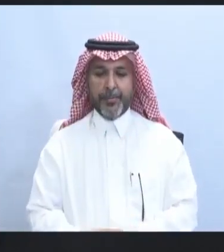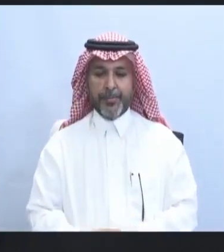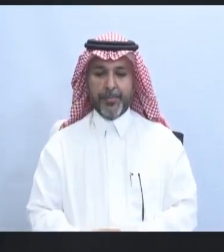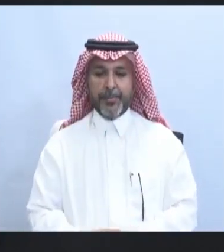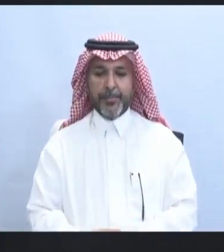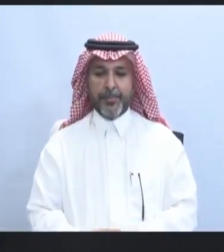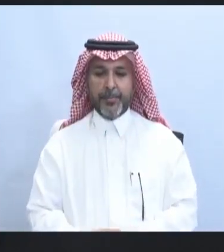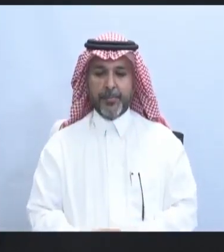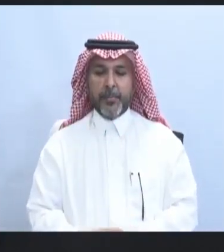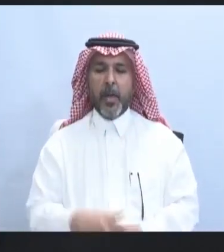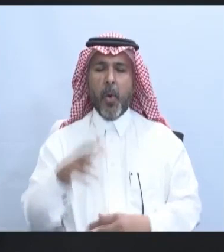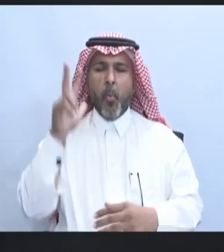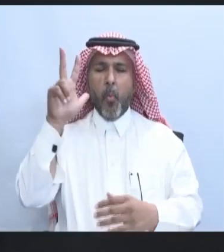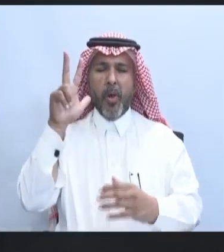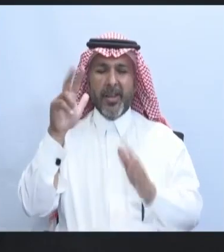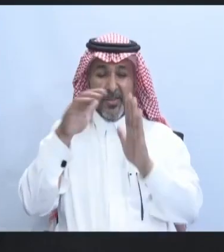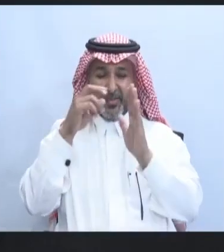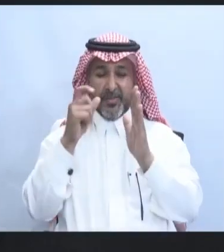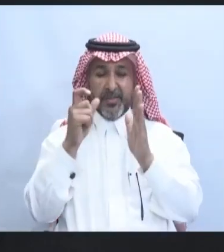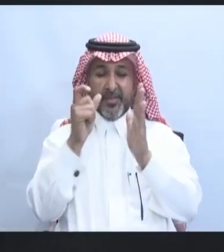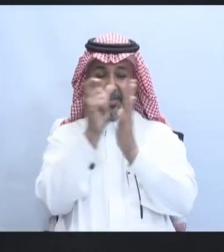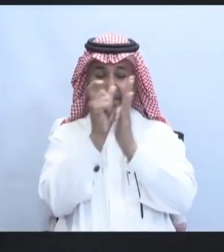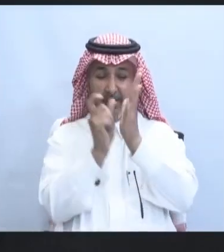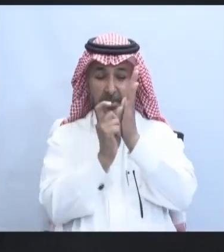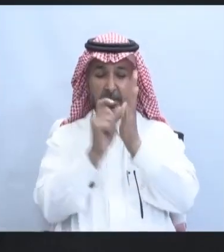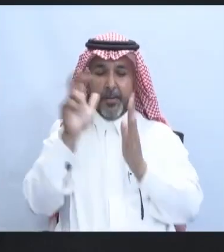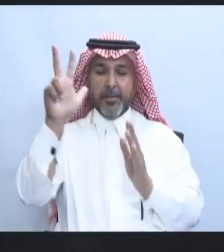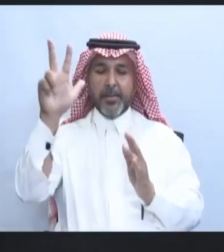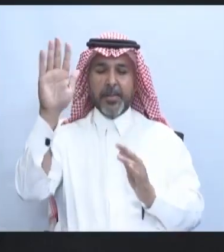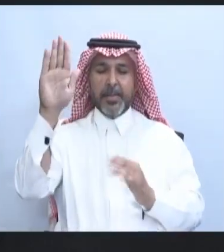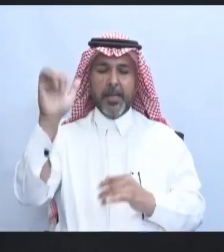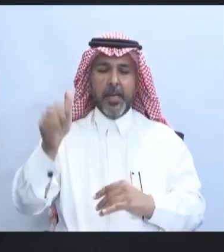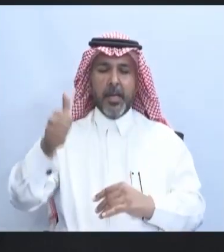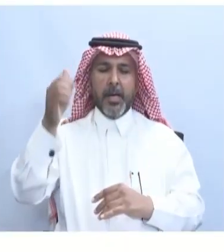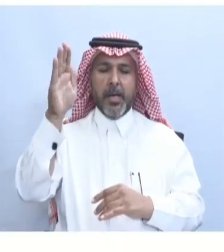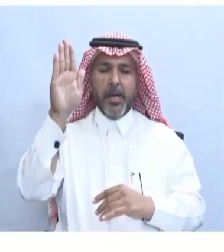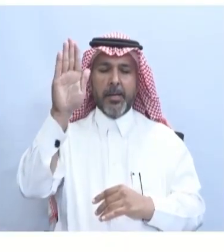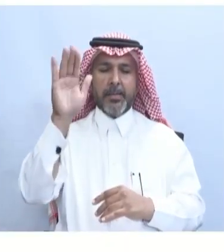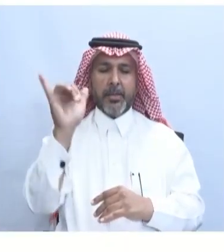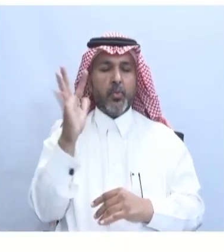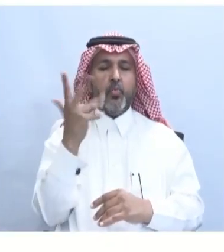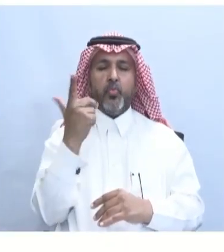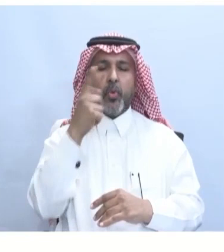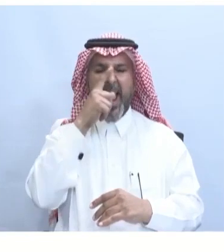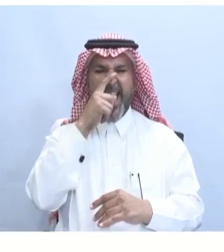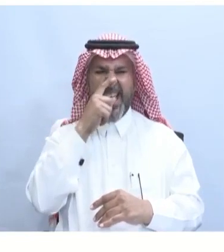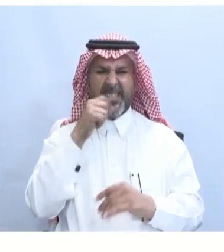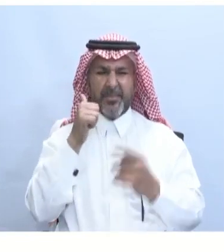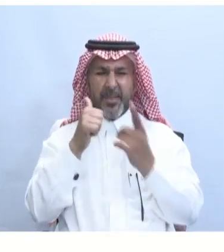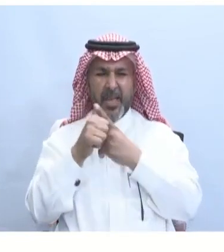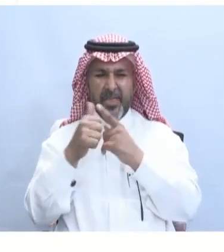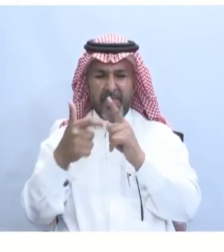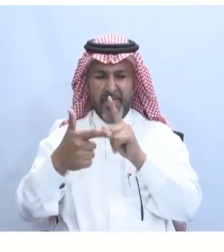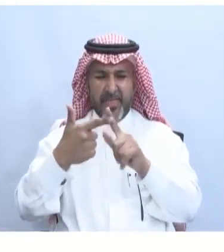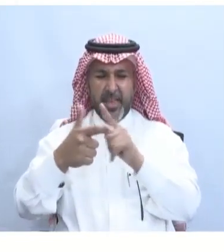مثلا النظام السياسي شملت الحضاره الاسلاميه او منجزات الحضاره الاسلاميه النظائر النظام